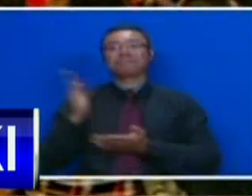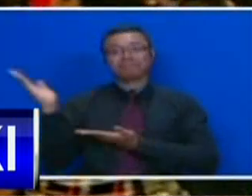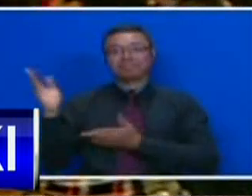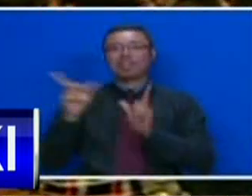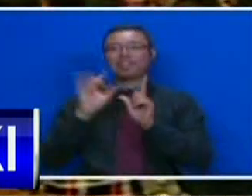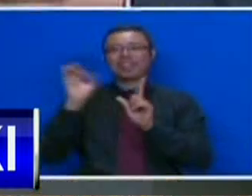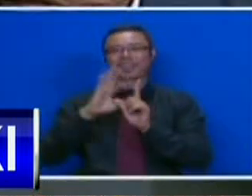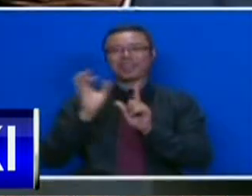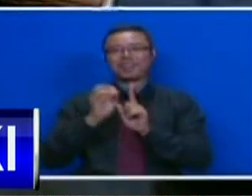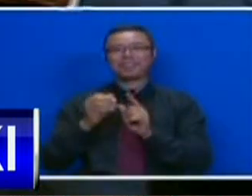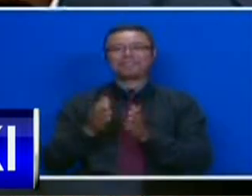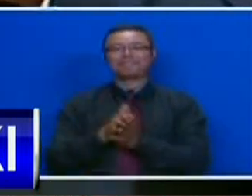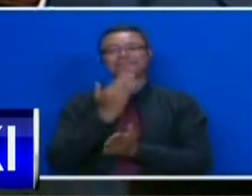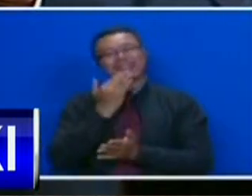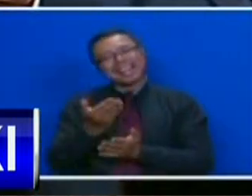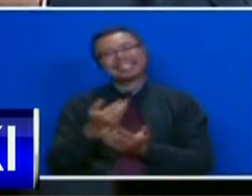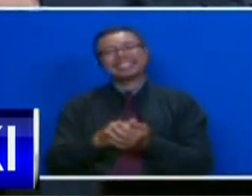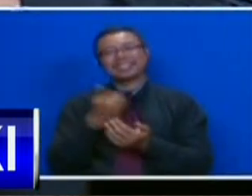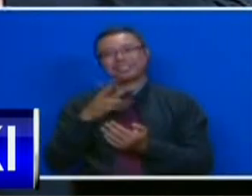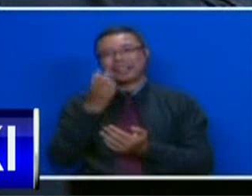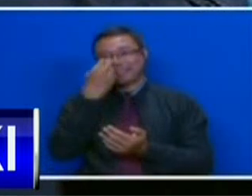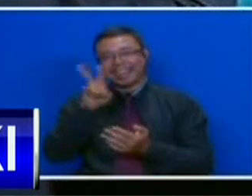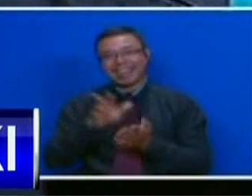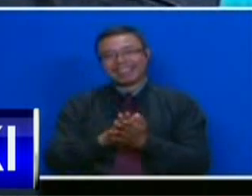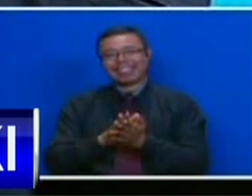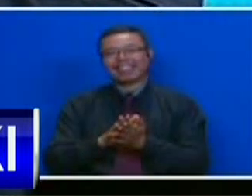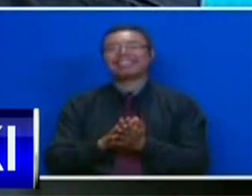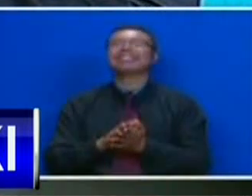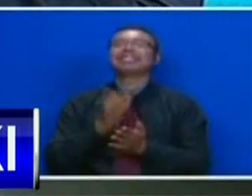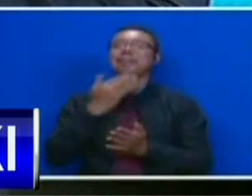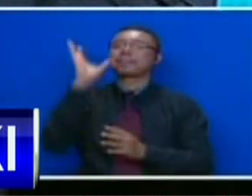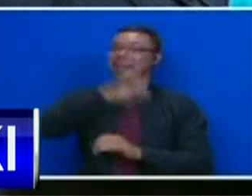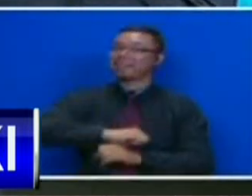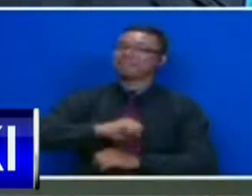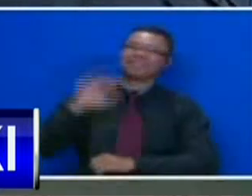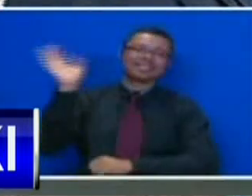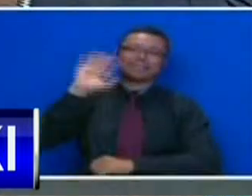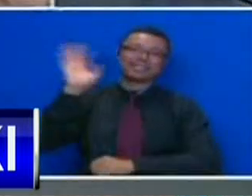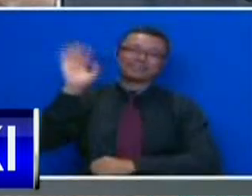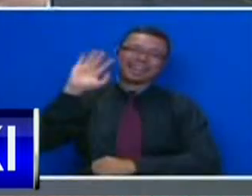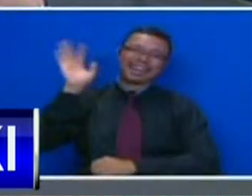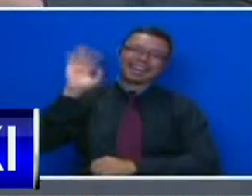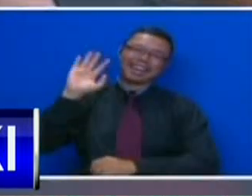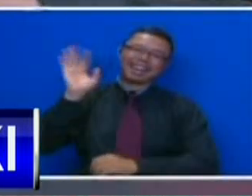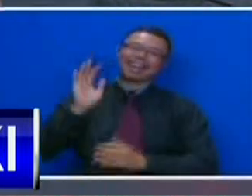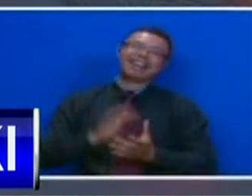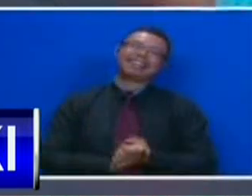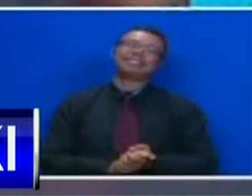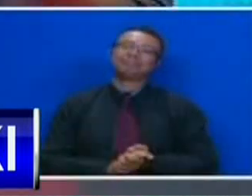saya seluruh bertug malam hari iniucapkan Terima kasih selamat Mal dan sampai